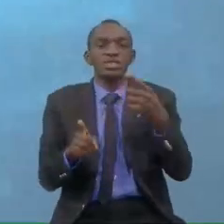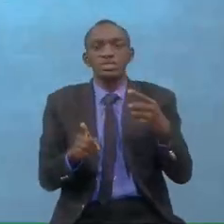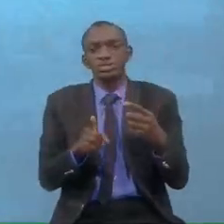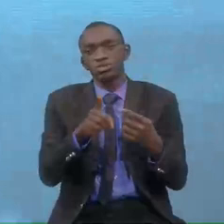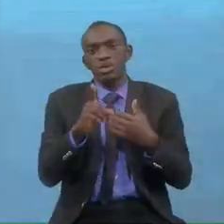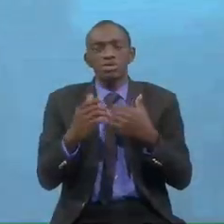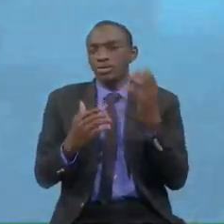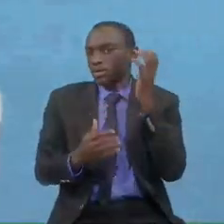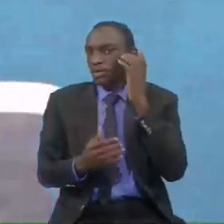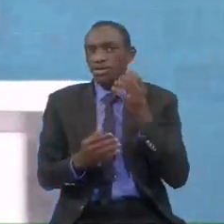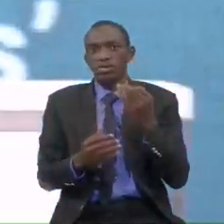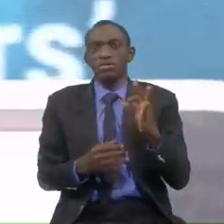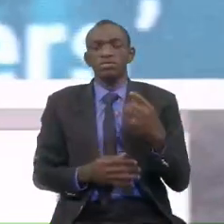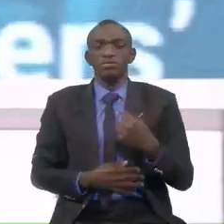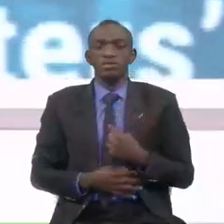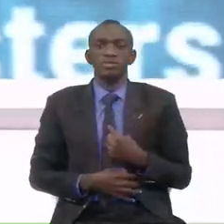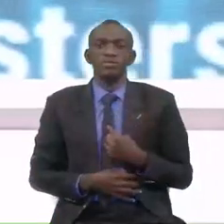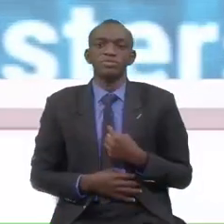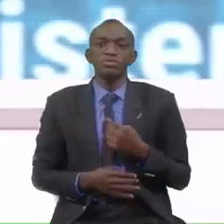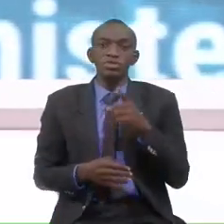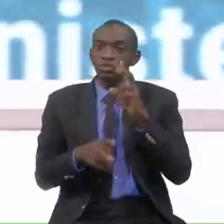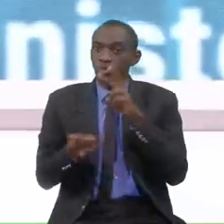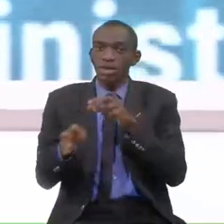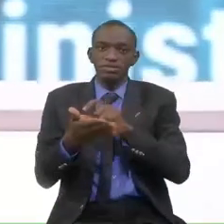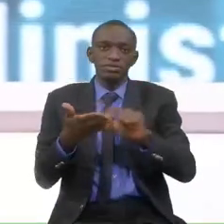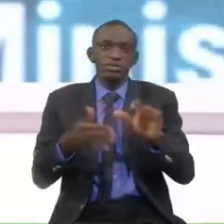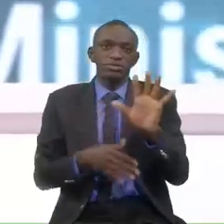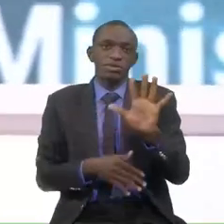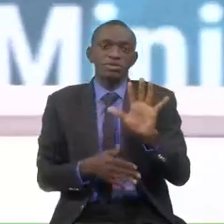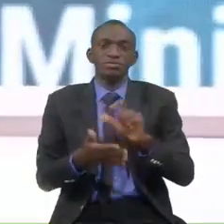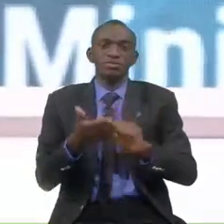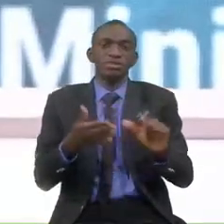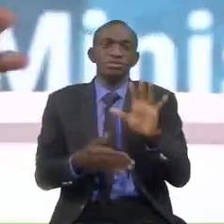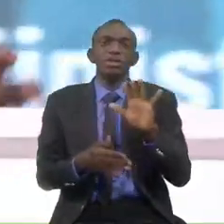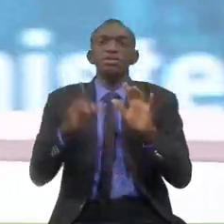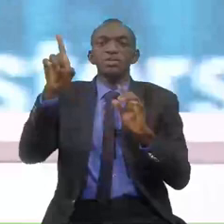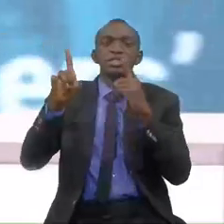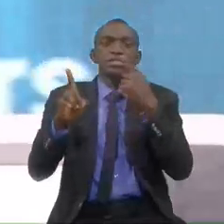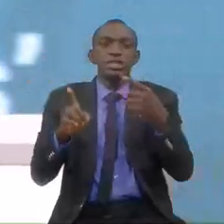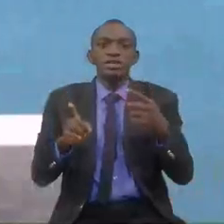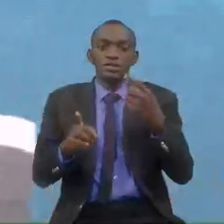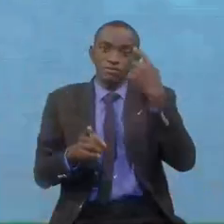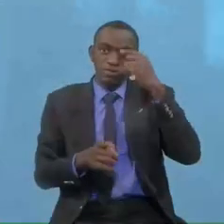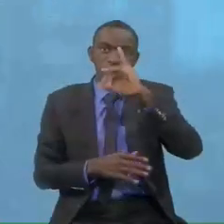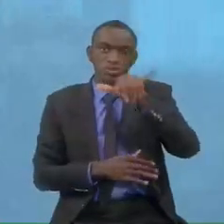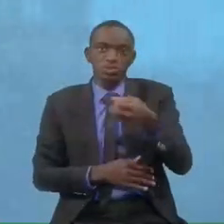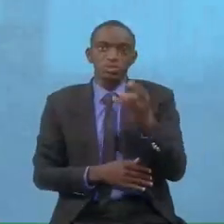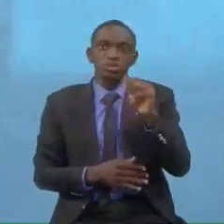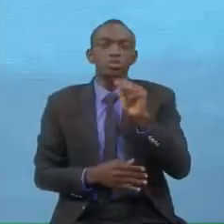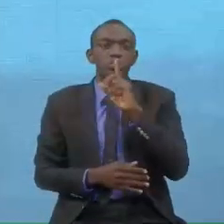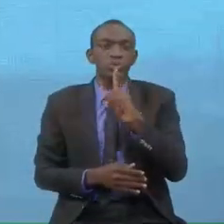ai annoncé, leur dit-il. Voyons le verset 5. Car Jean